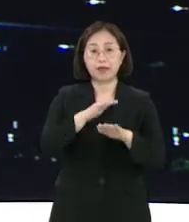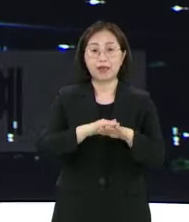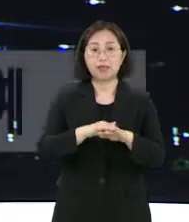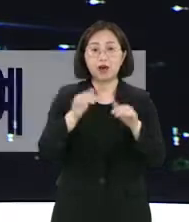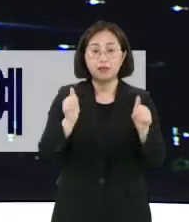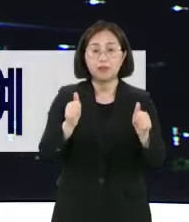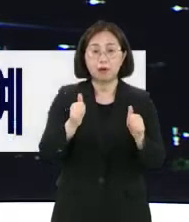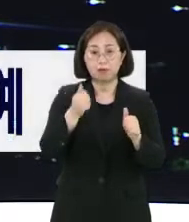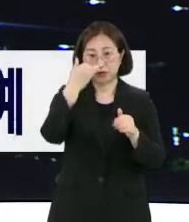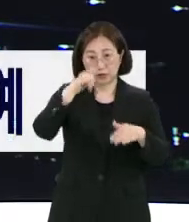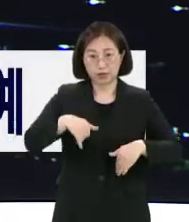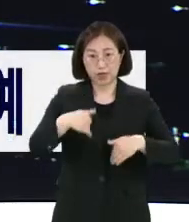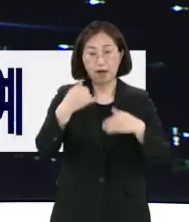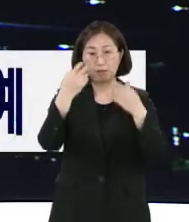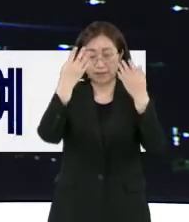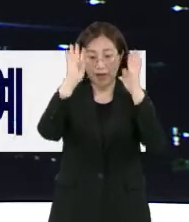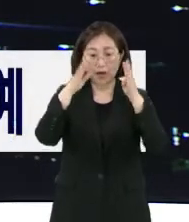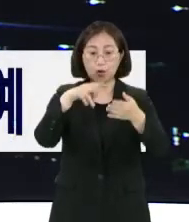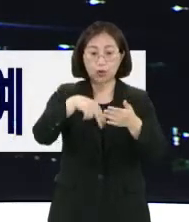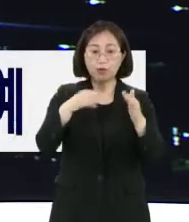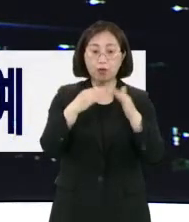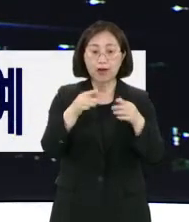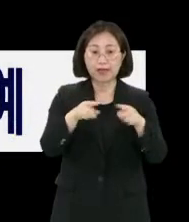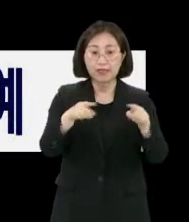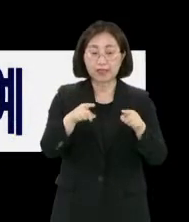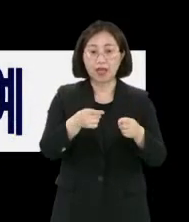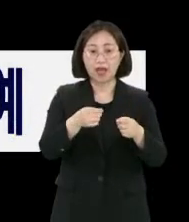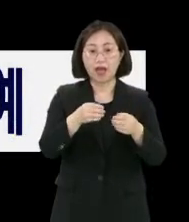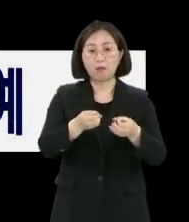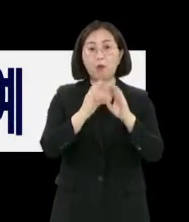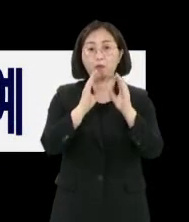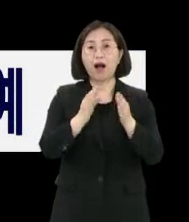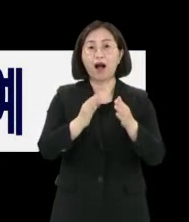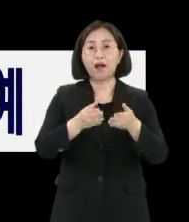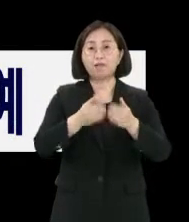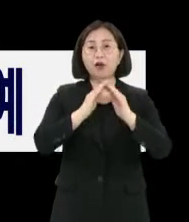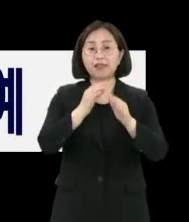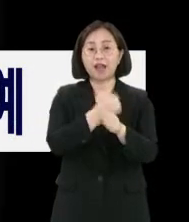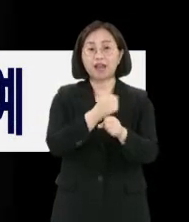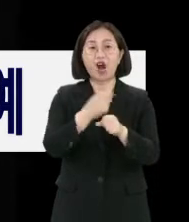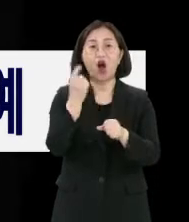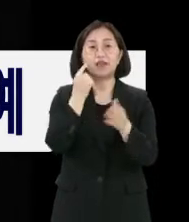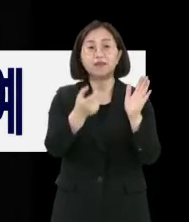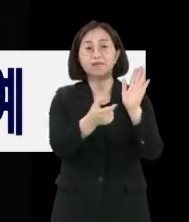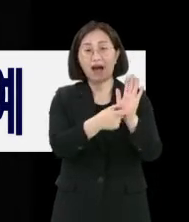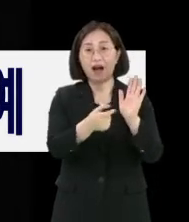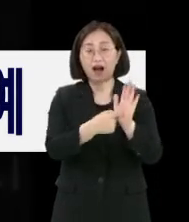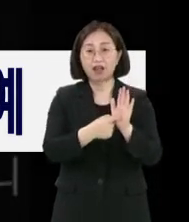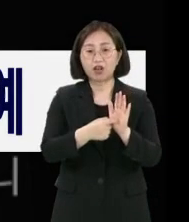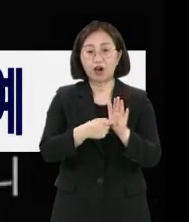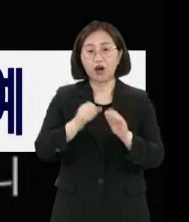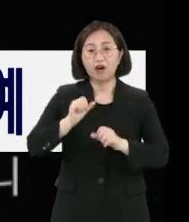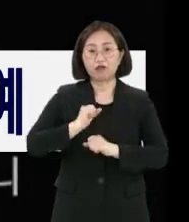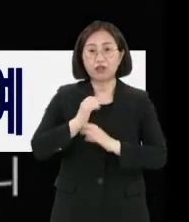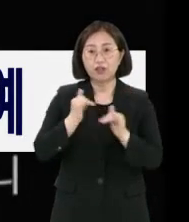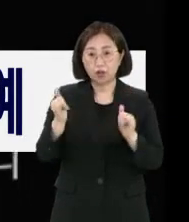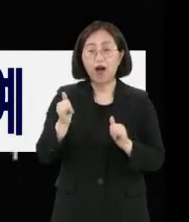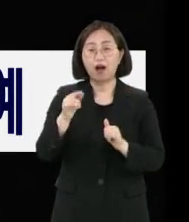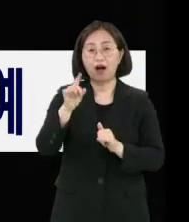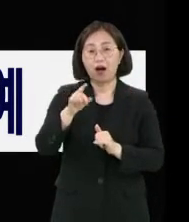대전지법은 충남대학교 도서관에 폭탄을 설치했단 거짓 게시물을 온라인상에 올려 경찰과 군을 헛걸음하게 만든